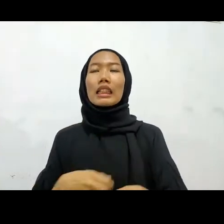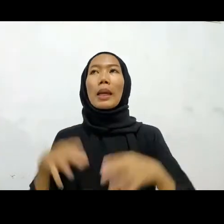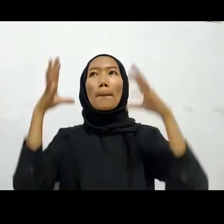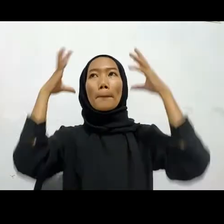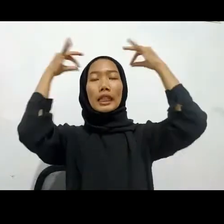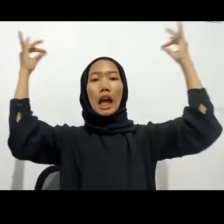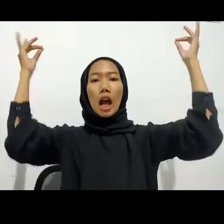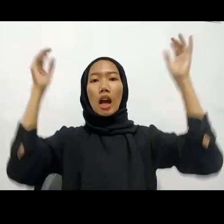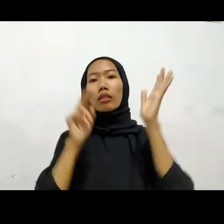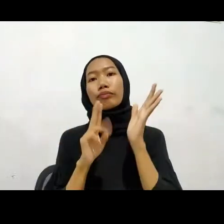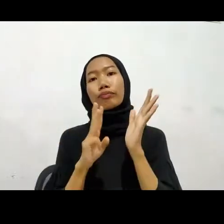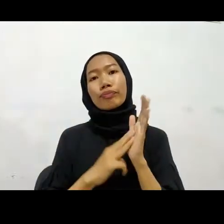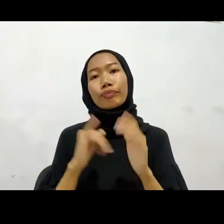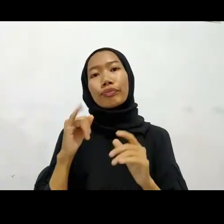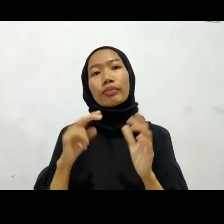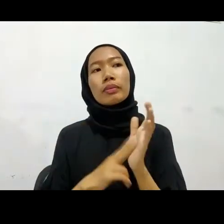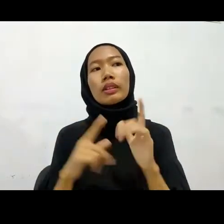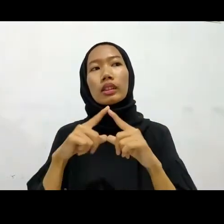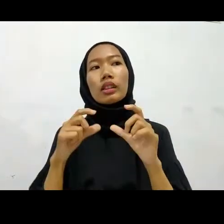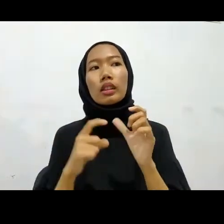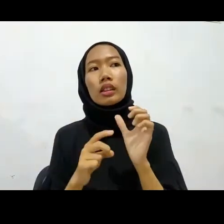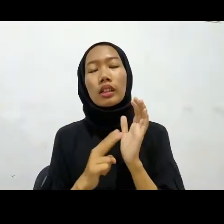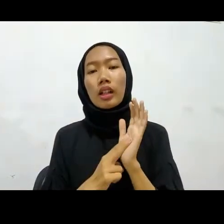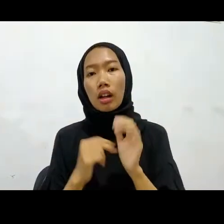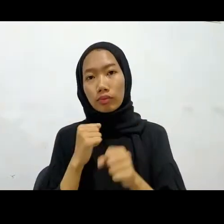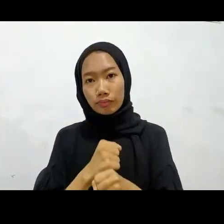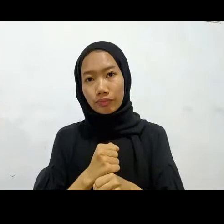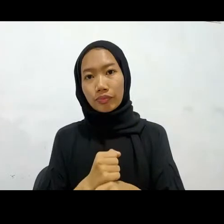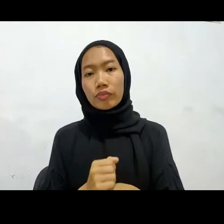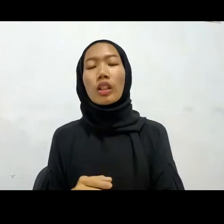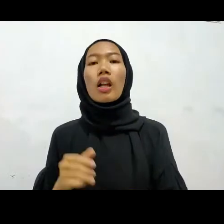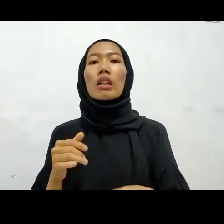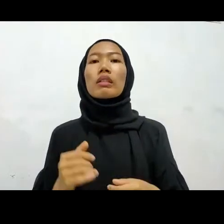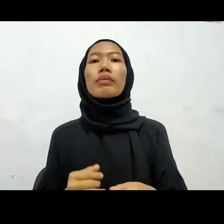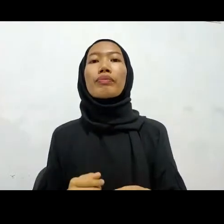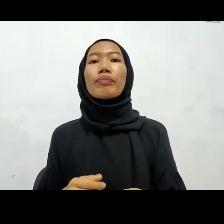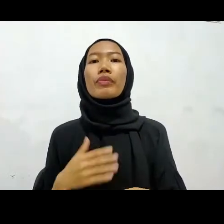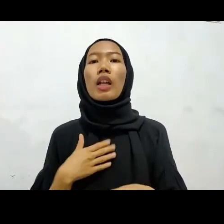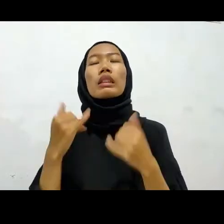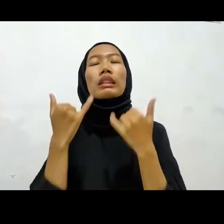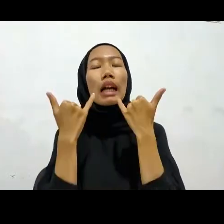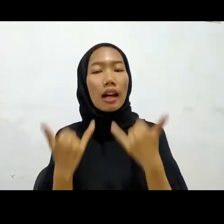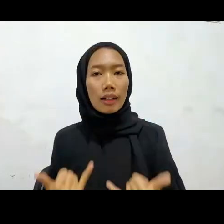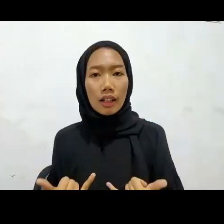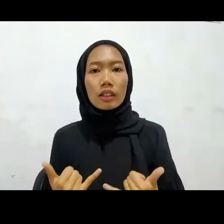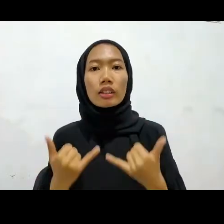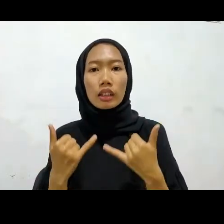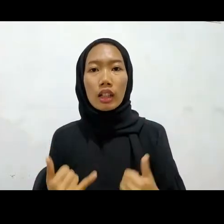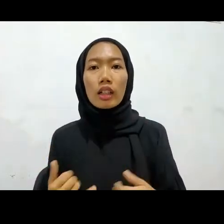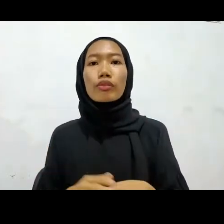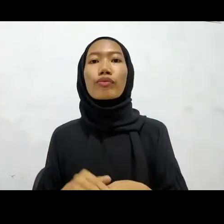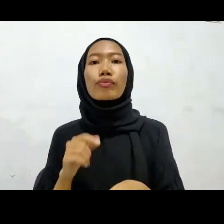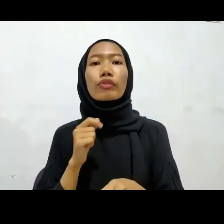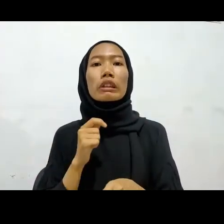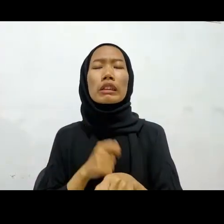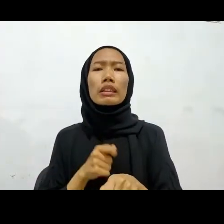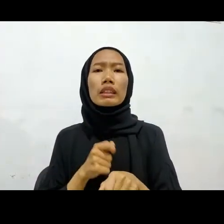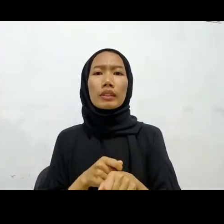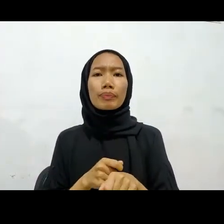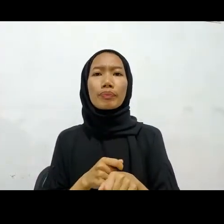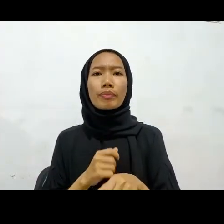tenaga pengajar di Gajah Mada University di Indonesia. Dan sekarang juga masih based di Jakarta.